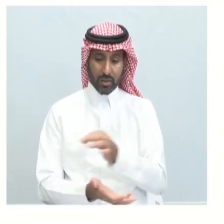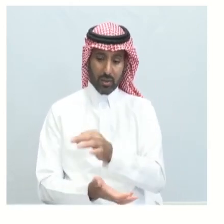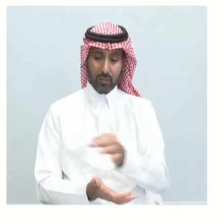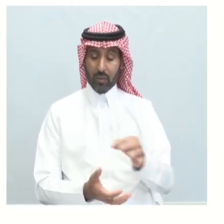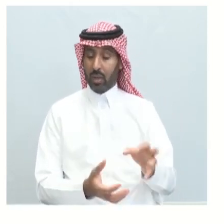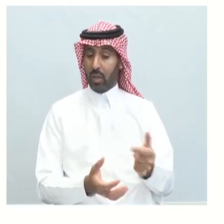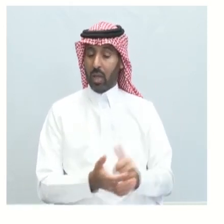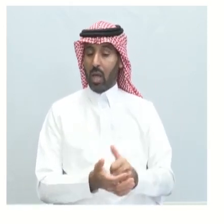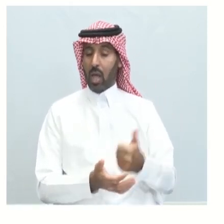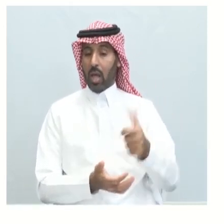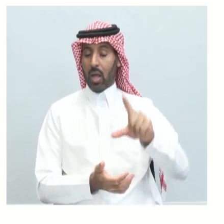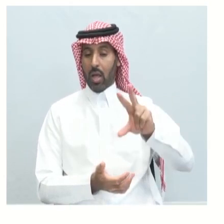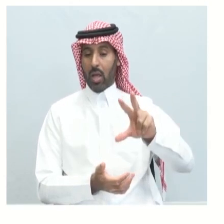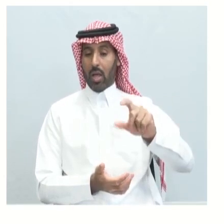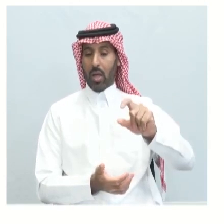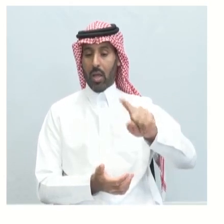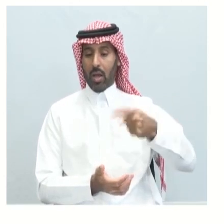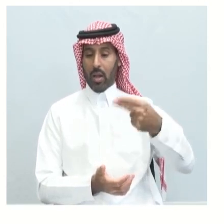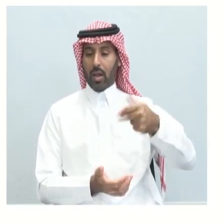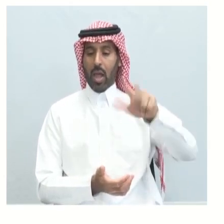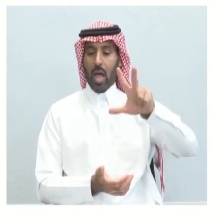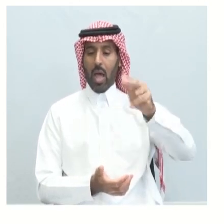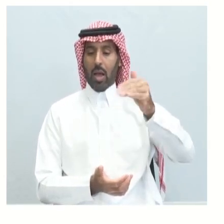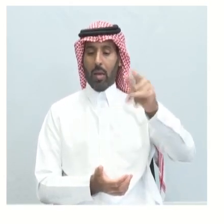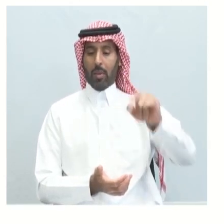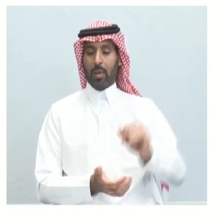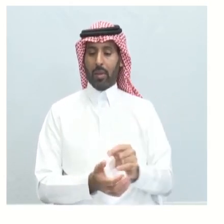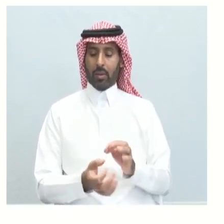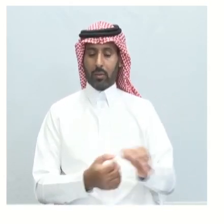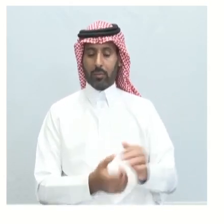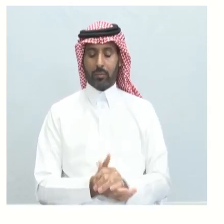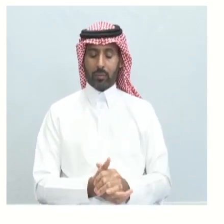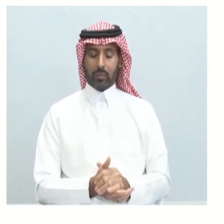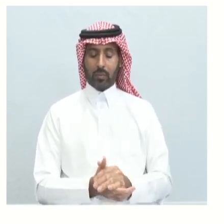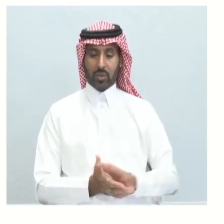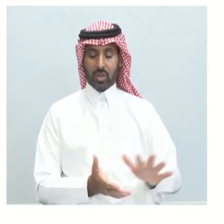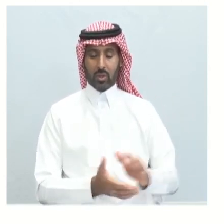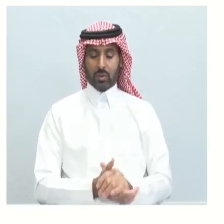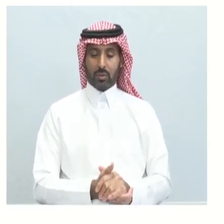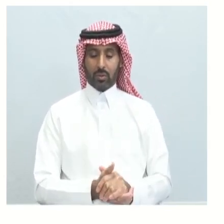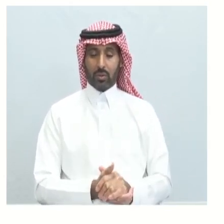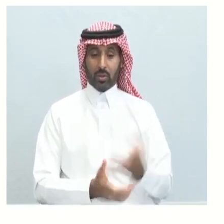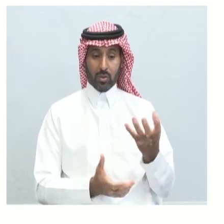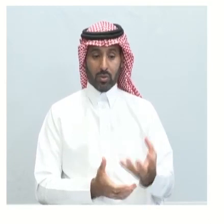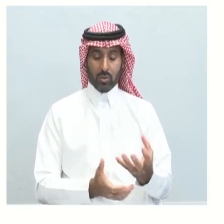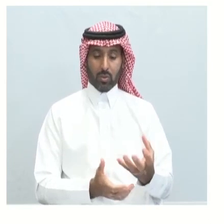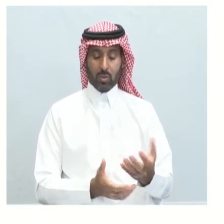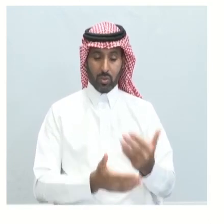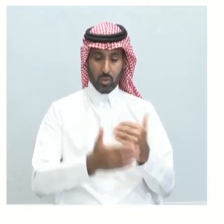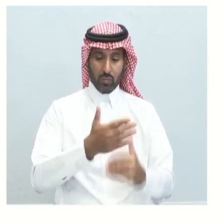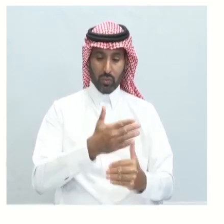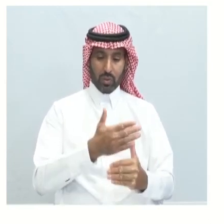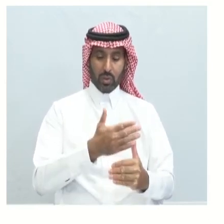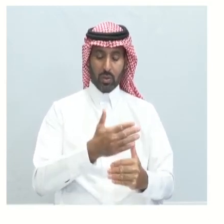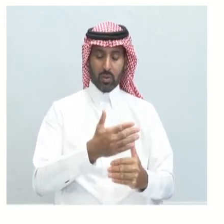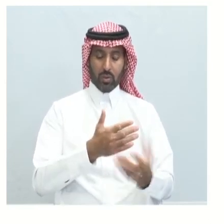مساحه ويقع في الطرف الشرقي للدرع ويحتوي صخورا جوفيه